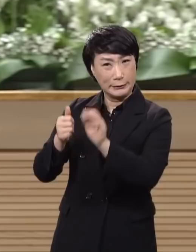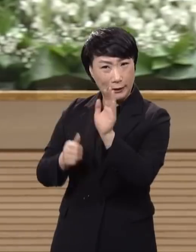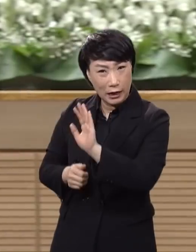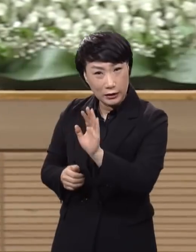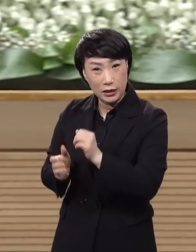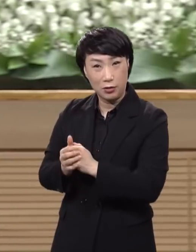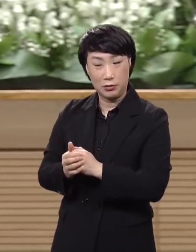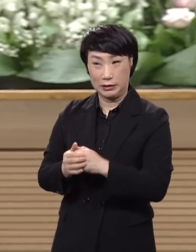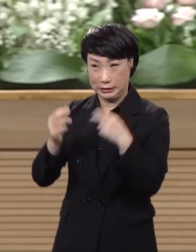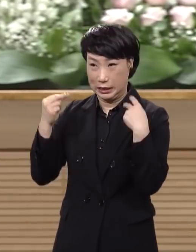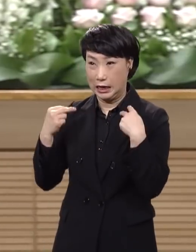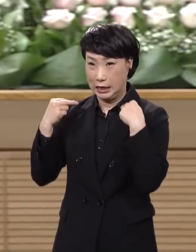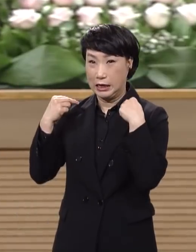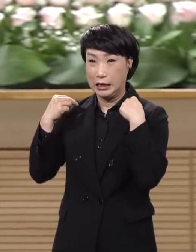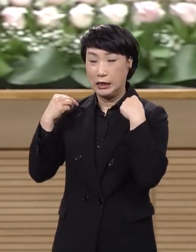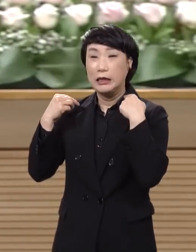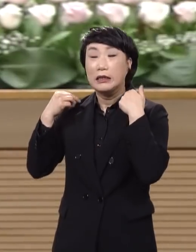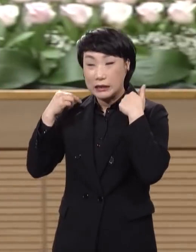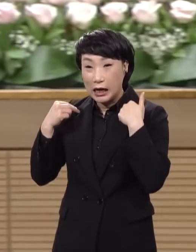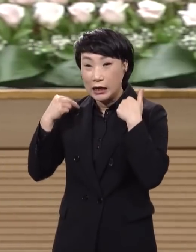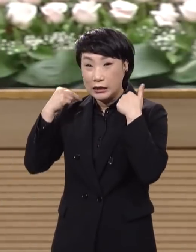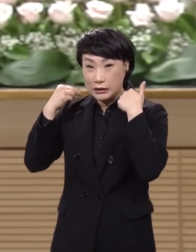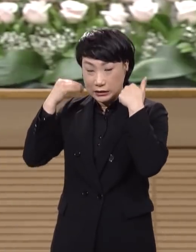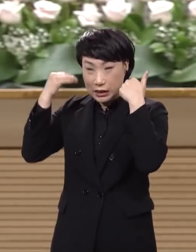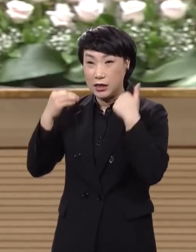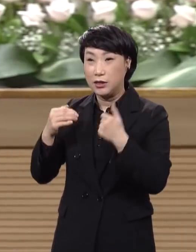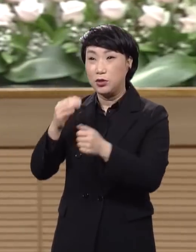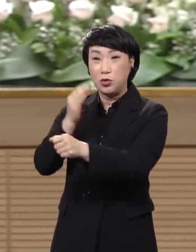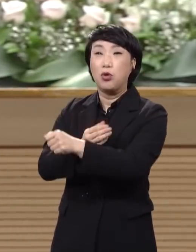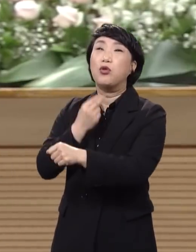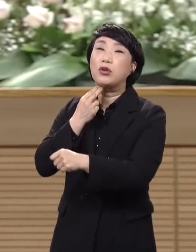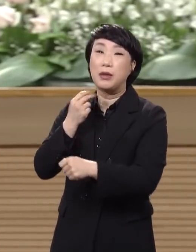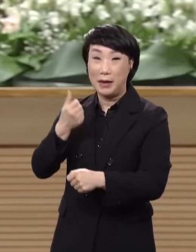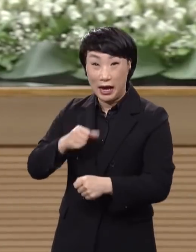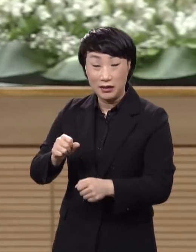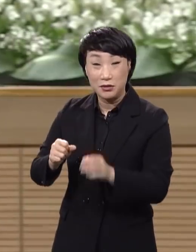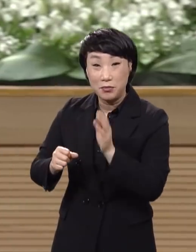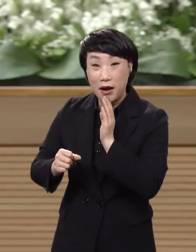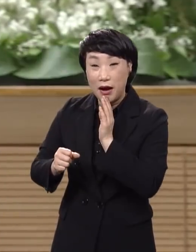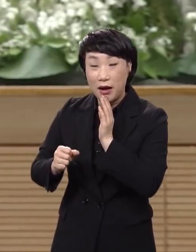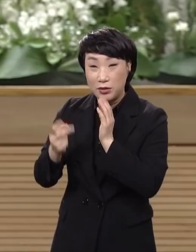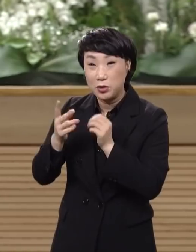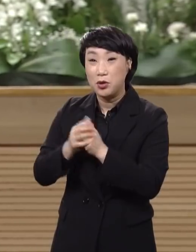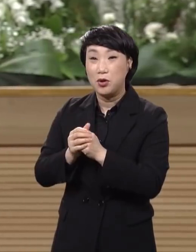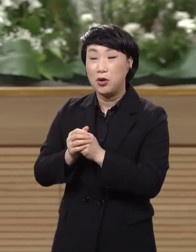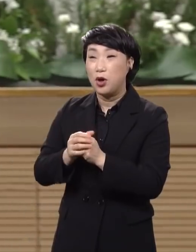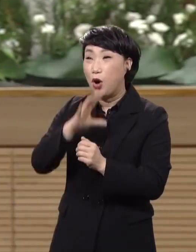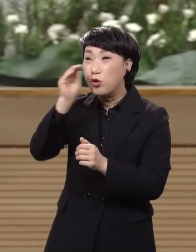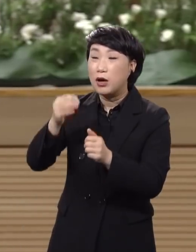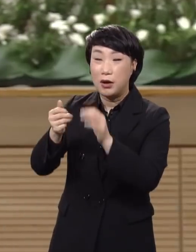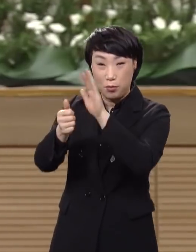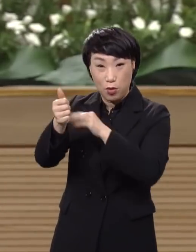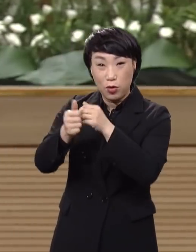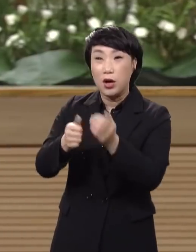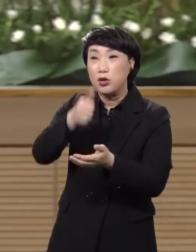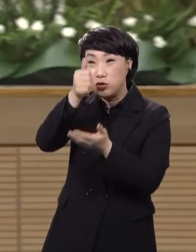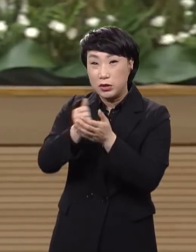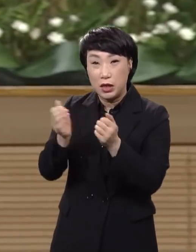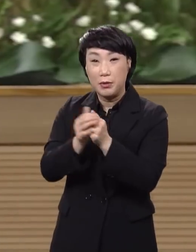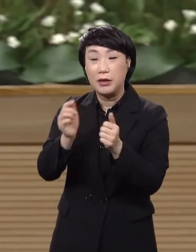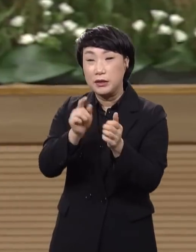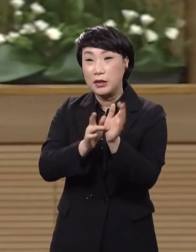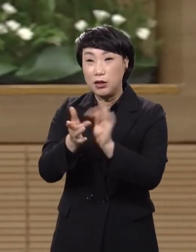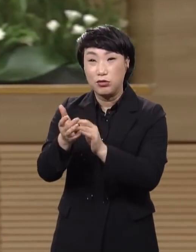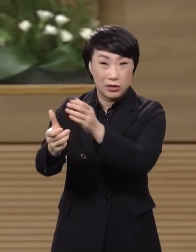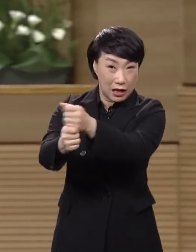아니야, 나세렛 목수의 아들이야, 그는 정말로 신성모독죄로 마땅히 십자가에